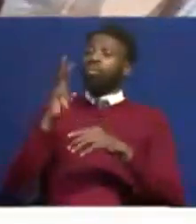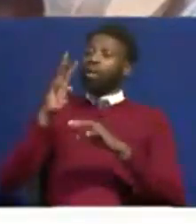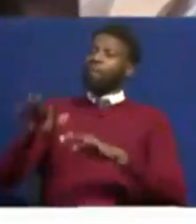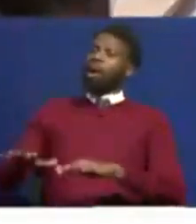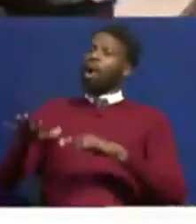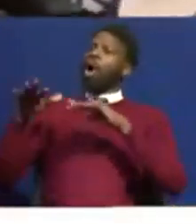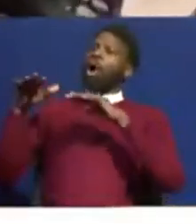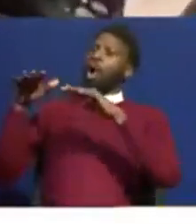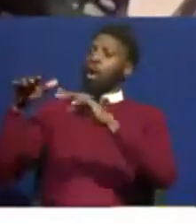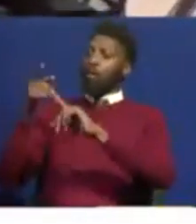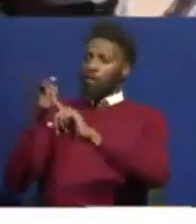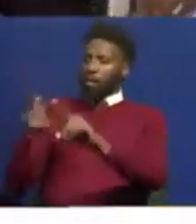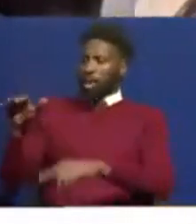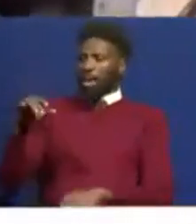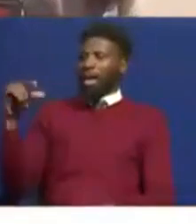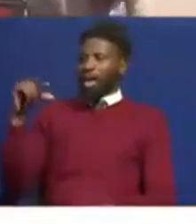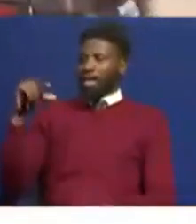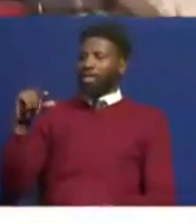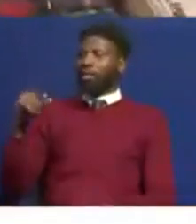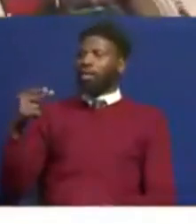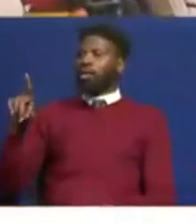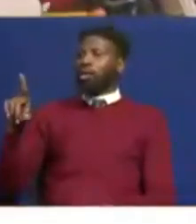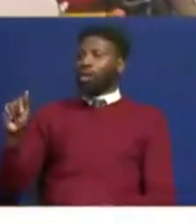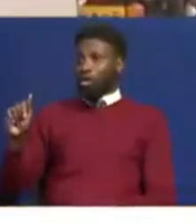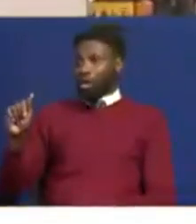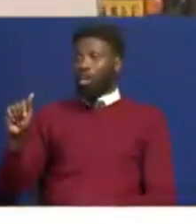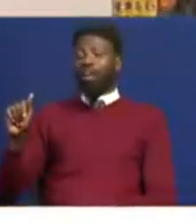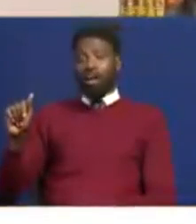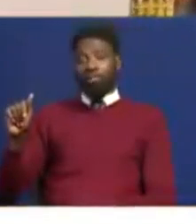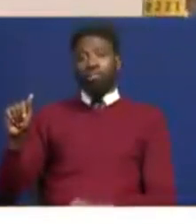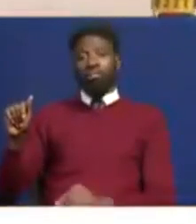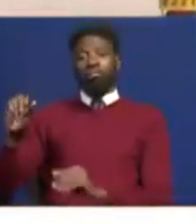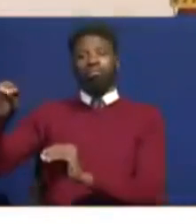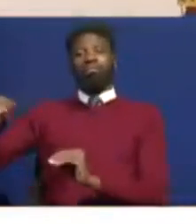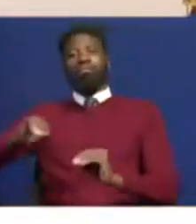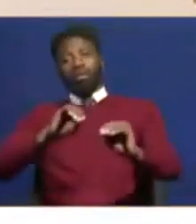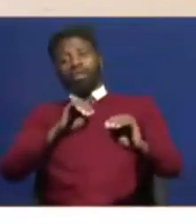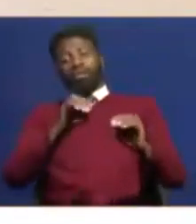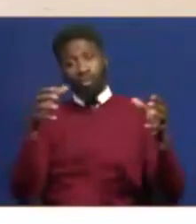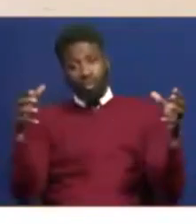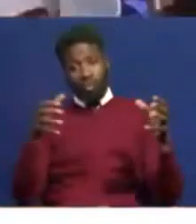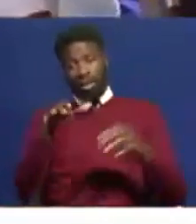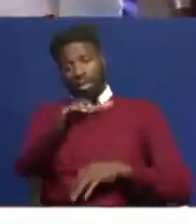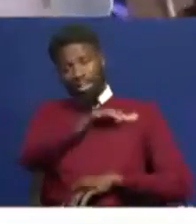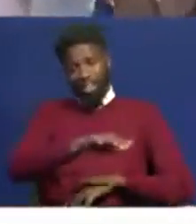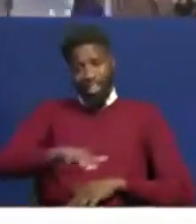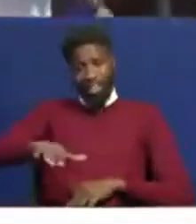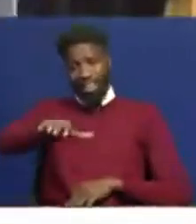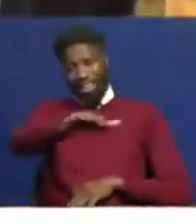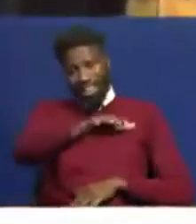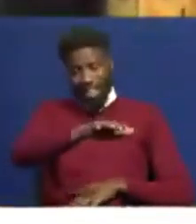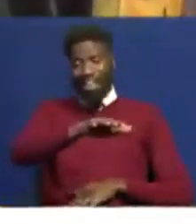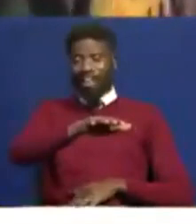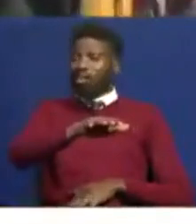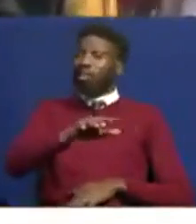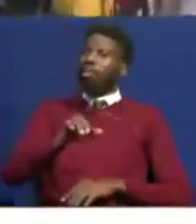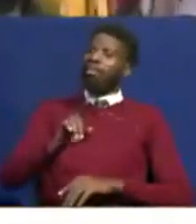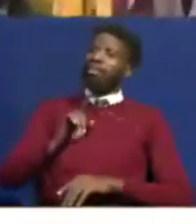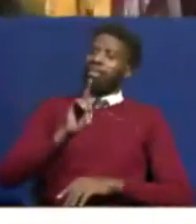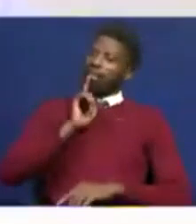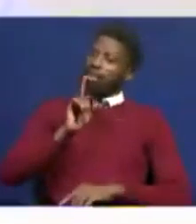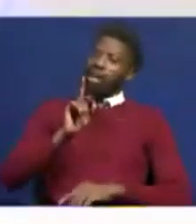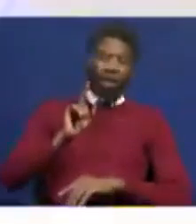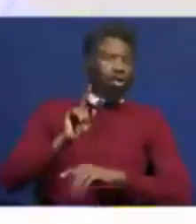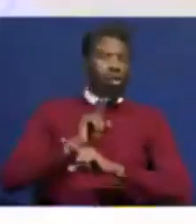na barabara ya Garissa Hola, hatua ambayo iliwakasirisha wafugaji wa eneo hilo ambao wanadai eneo hilo kuwa malisho ya mifugo